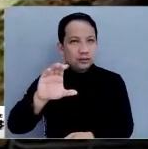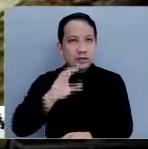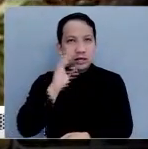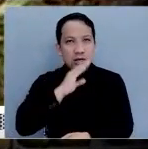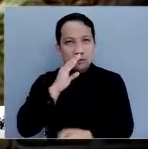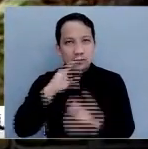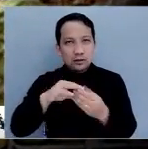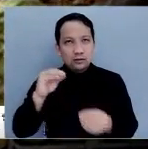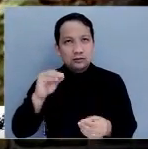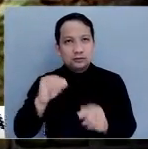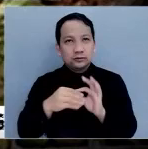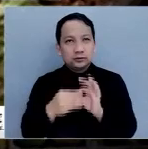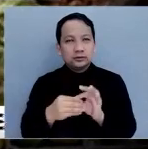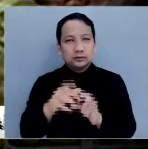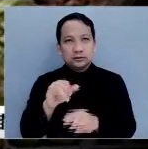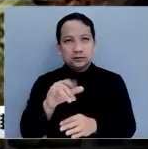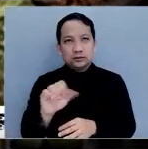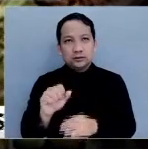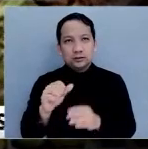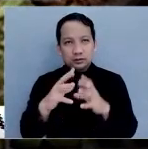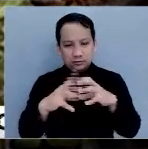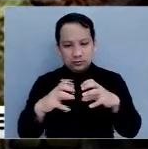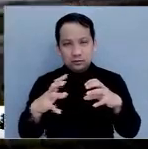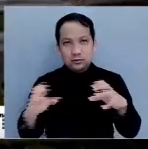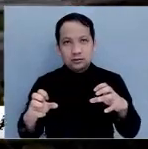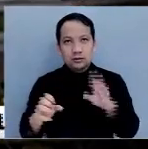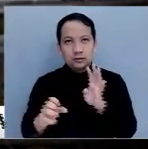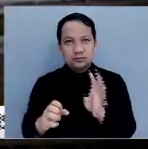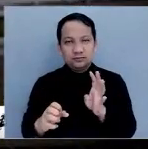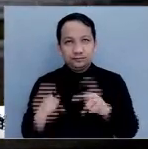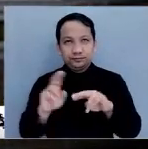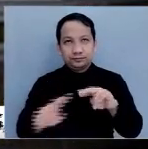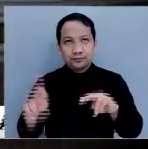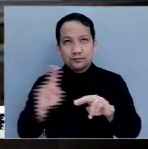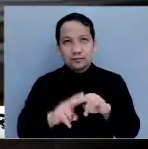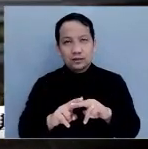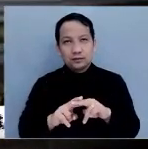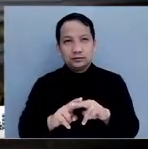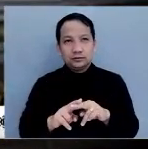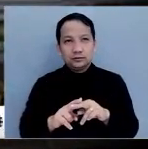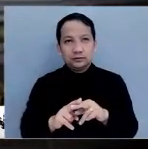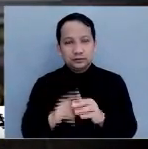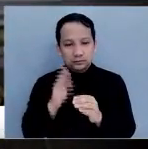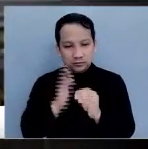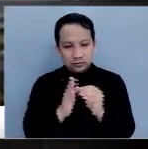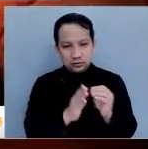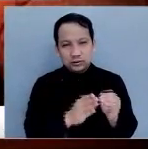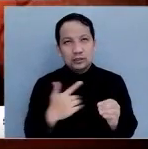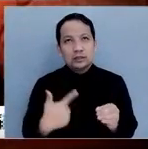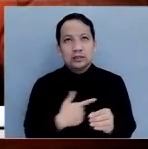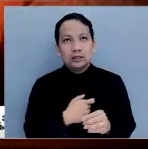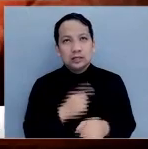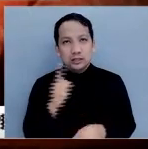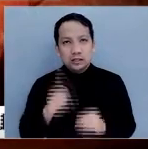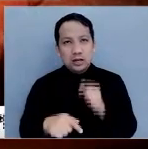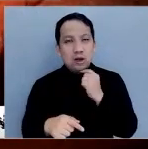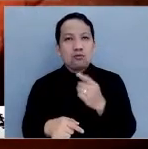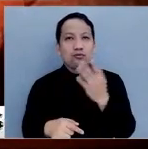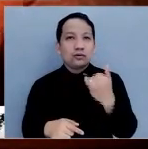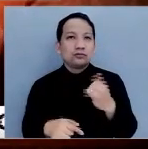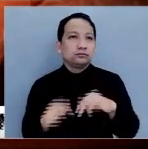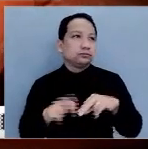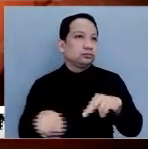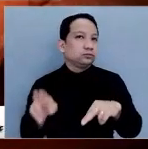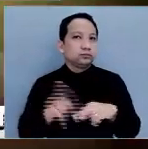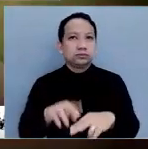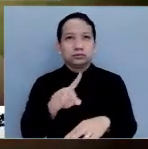malaki-laki rin ang iminahal ng sayote at ampalaya, nasa 40 pesos ang increase niyan. Ang kamatis naman, masakit na rin sa bulsa dahil pumapatak